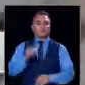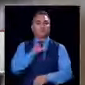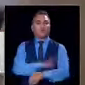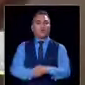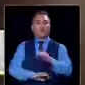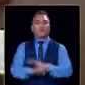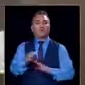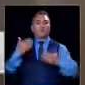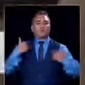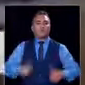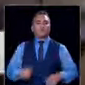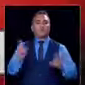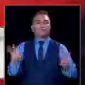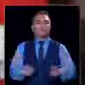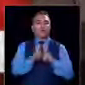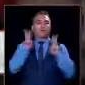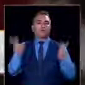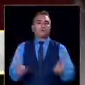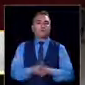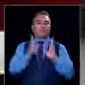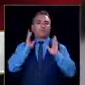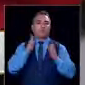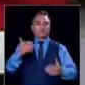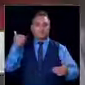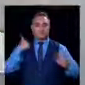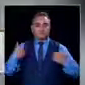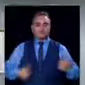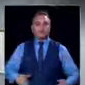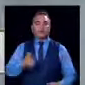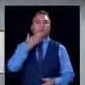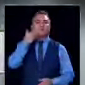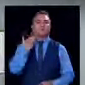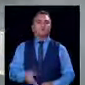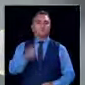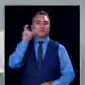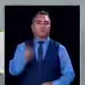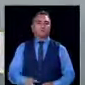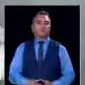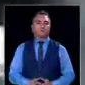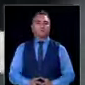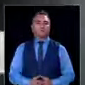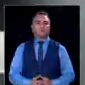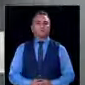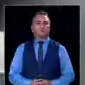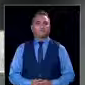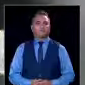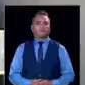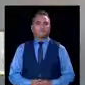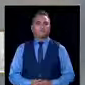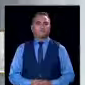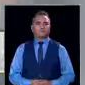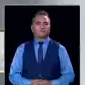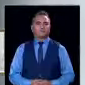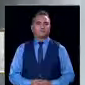ve vücudumun her yerinde morluklar var. Bu adam siyah diye elinde